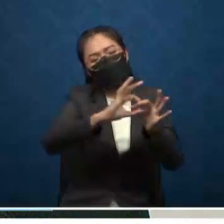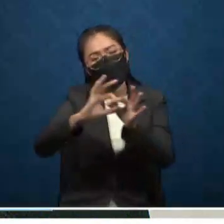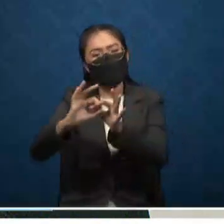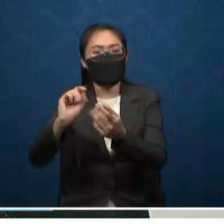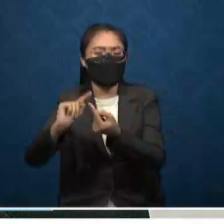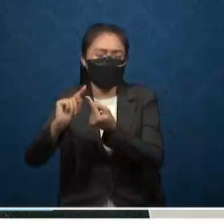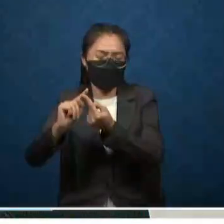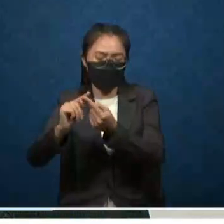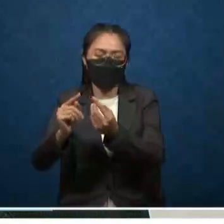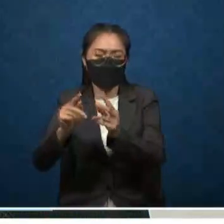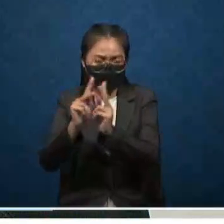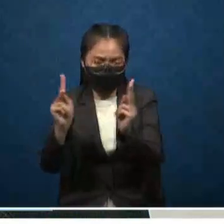ชุนี้ศึษาดวยครั ขบคุมากครับ